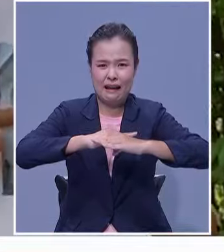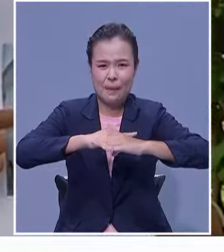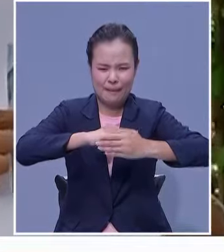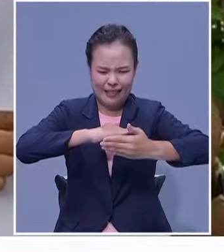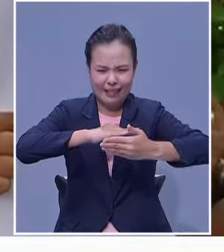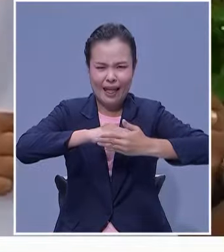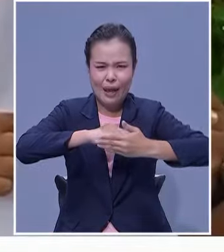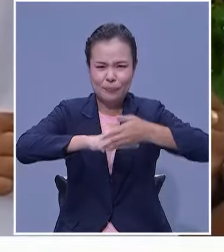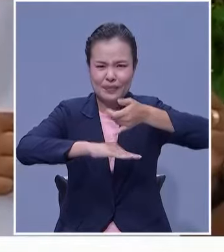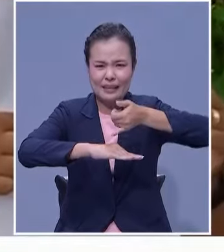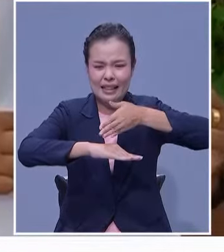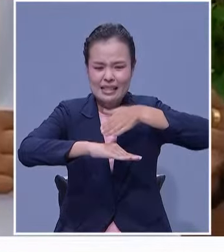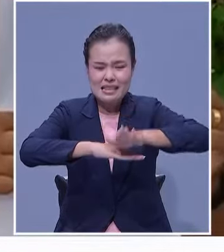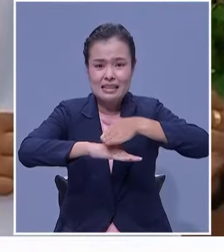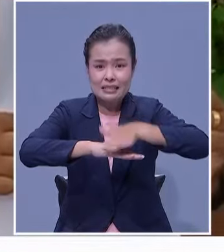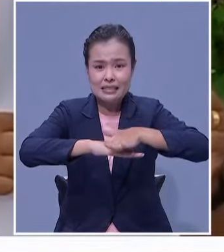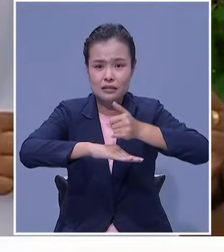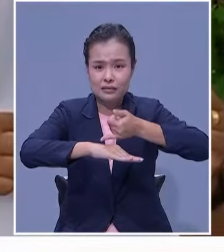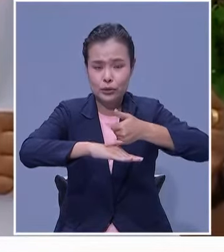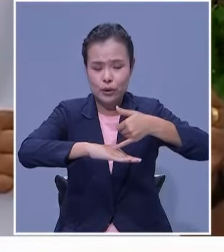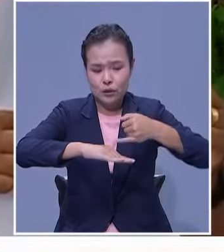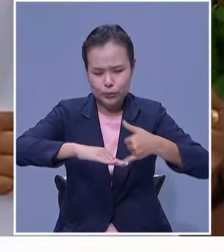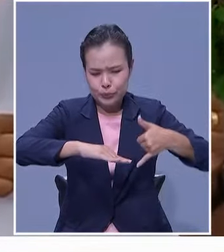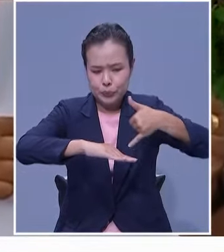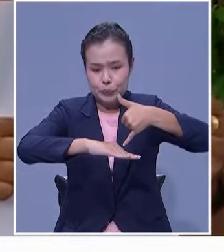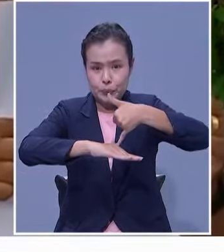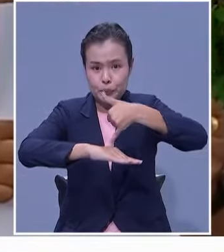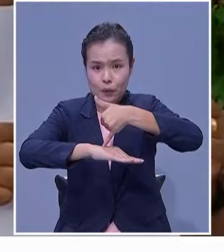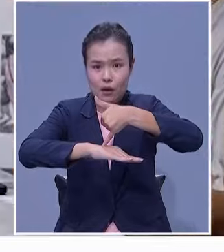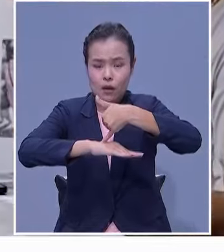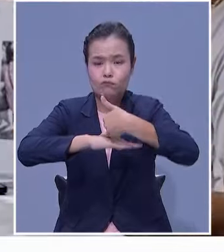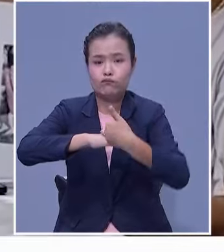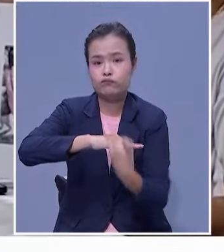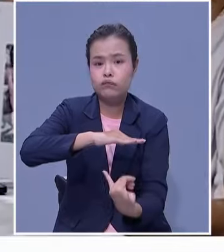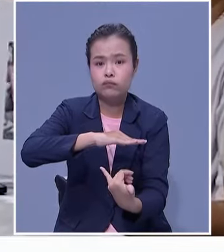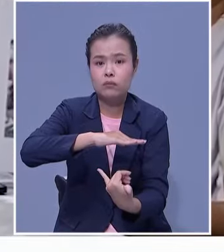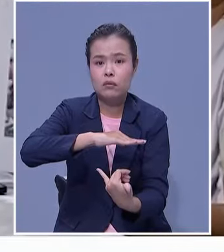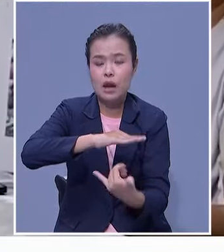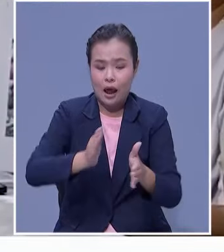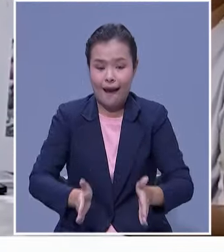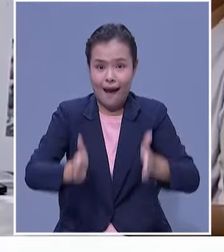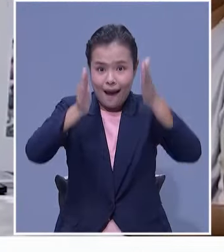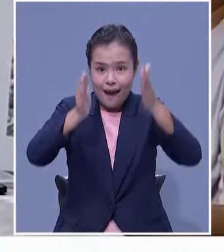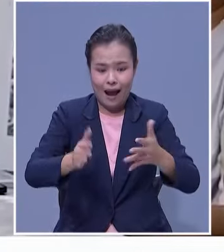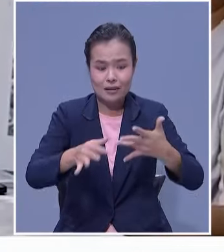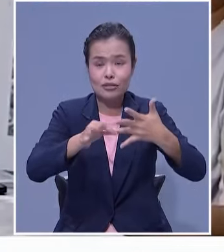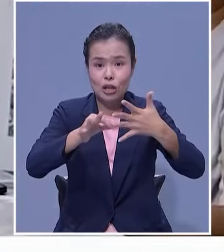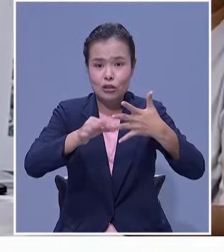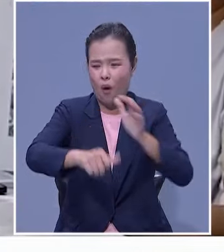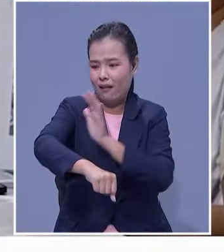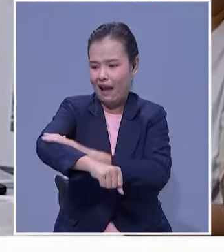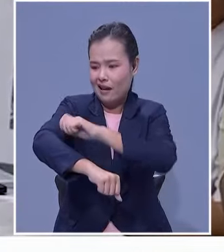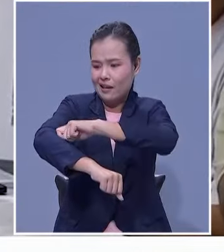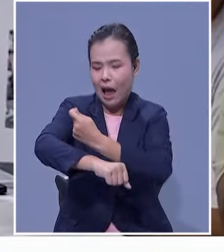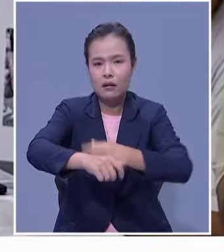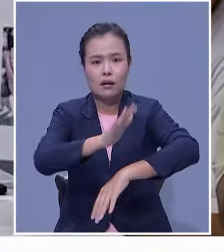คบแล้วมันลื่นด้วยนะครับทำให้น้องขณะที่ขึ้นไปทำความสะอาดพลัดตกลงมาจากชั้น2แขนหักผิดรูปทั้ง2ข้าง